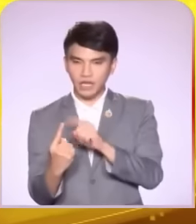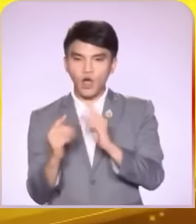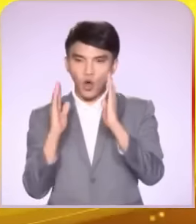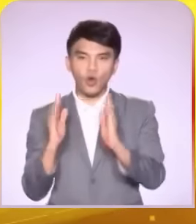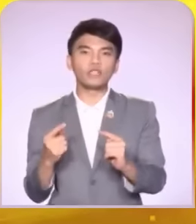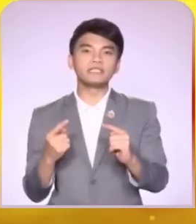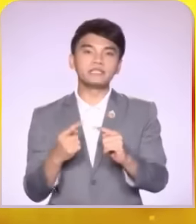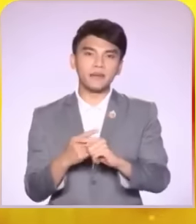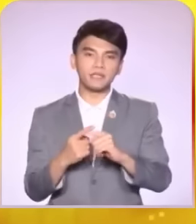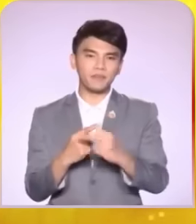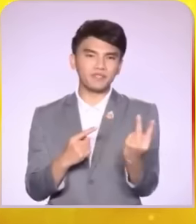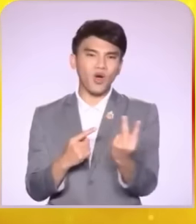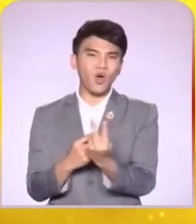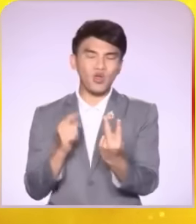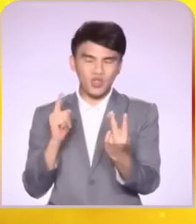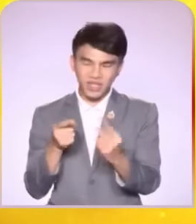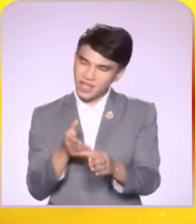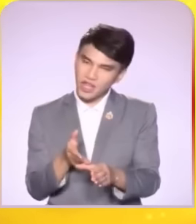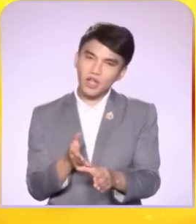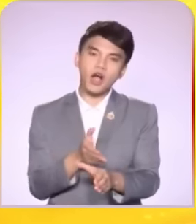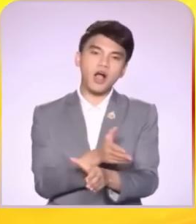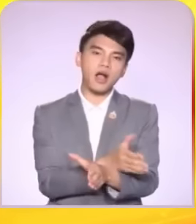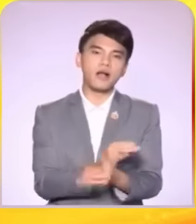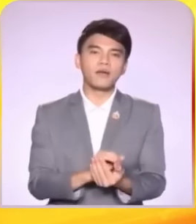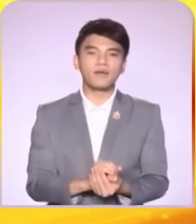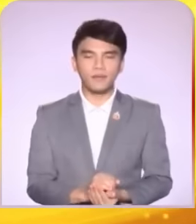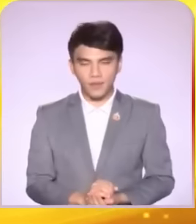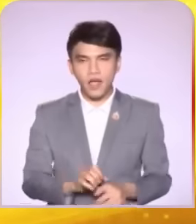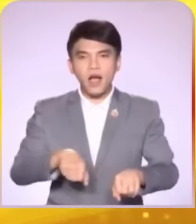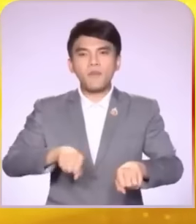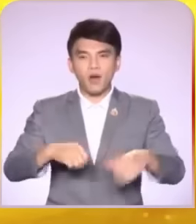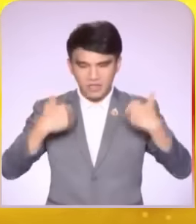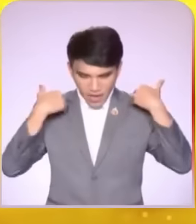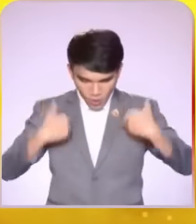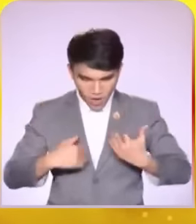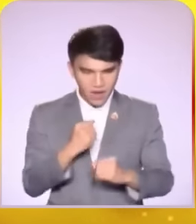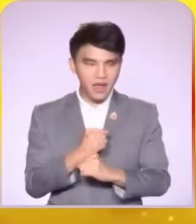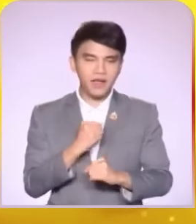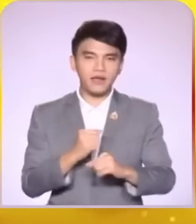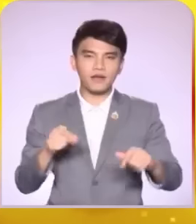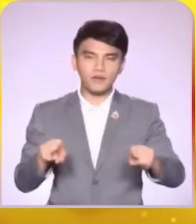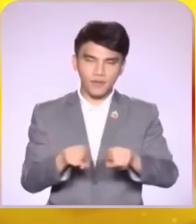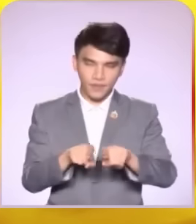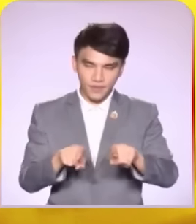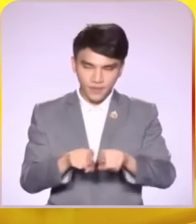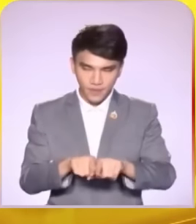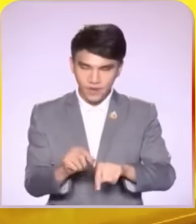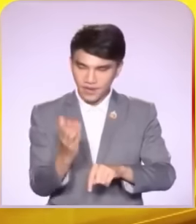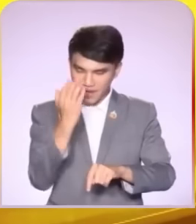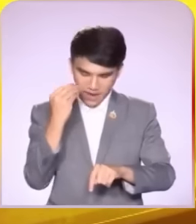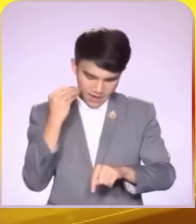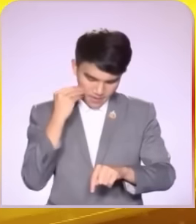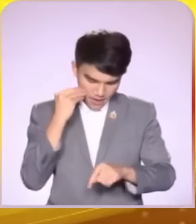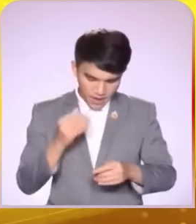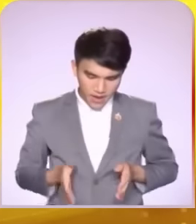ที่ถูกยิงทั้งสองคนนี้จริงๆนะก่อนหน้านี้เนี่ยเขาขี่รถจักรยานยนต์รับจ้างอยู่วินเดียวกันหน้าหมู่บ้านจัดสรร